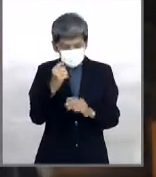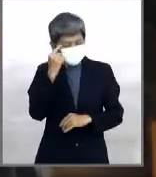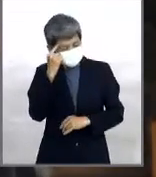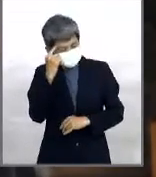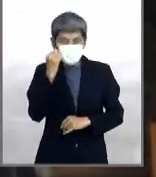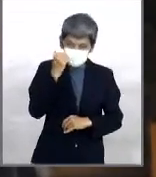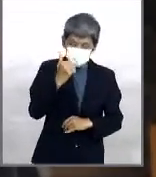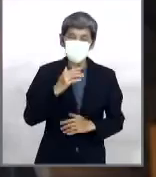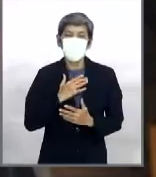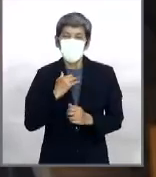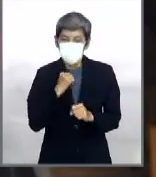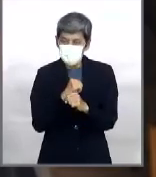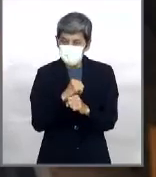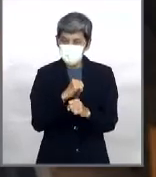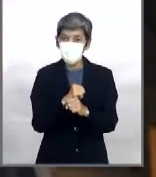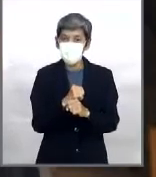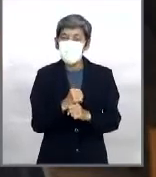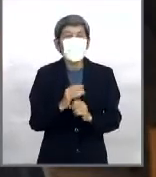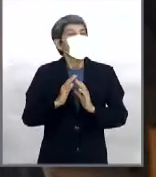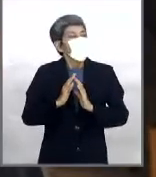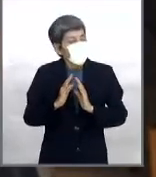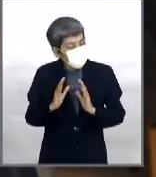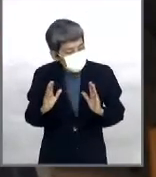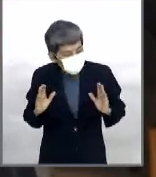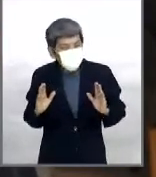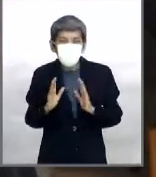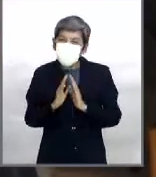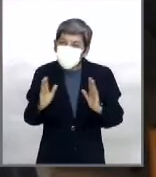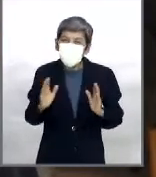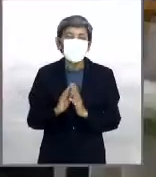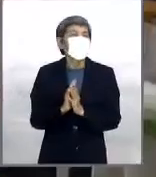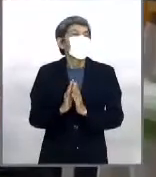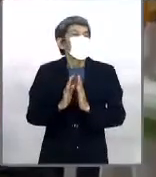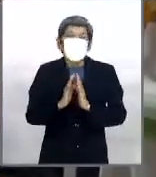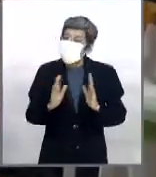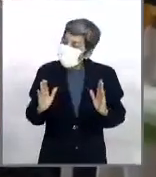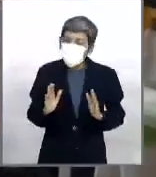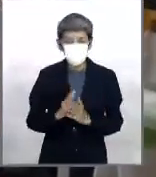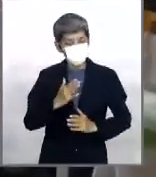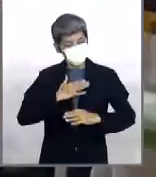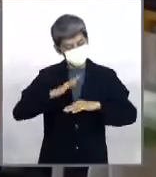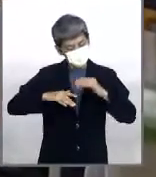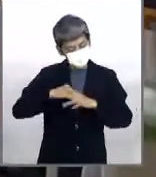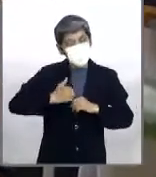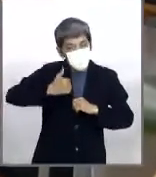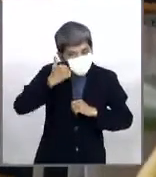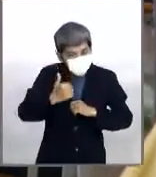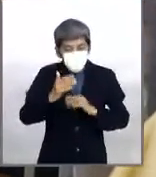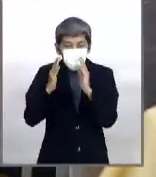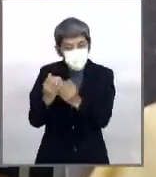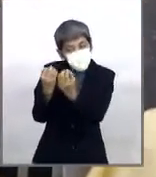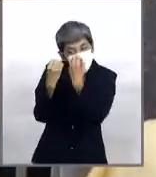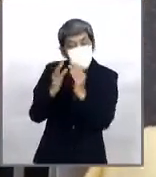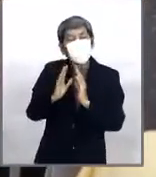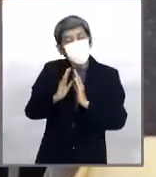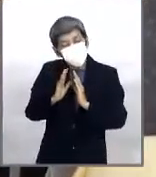แล้วก็ทุกครั้งที่ผมดึงเนี่ยผมจะรู้สึกแบบขอบคุณอ่ะคือขอบคุณแบบขอบคุณทักษะของเราขอบคุณคนที่มา